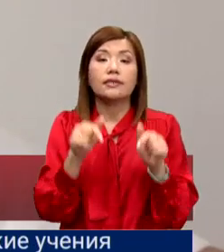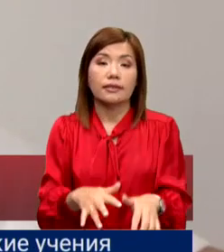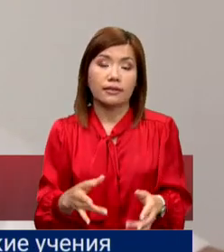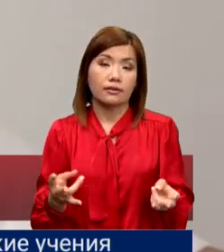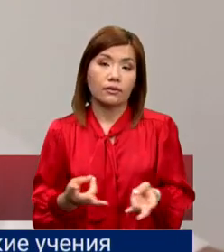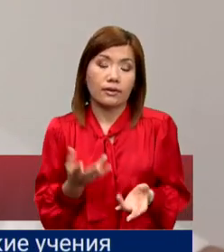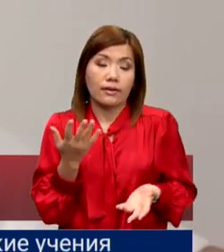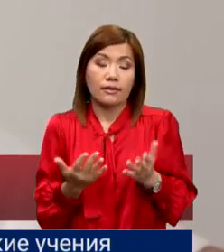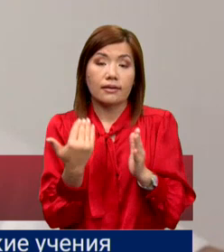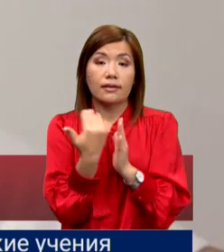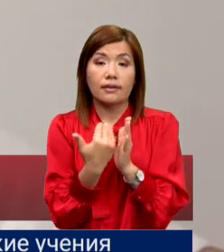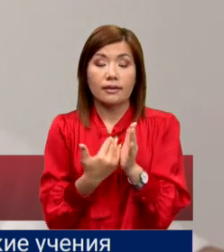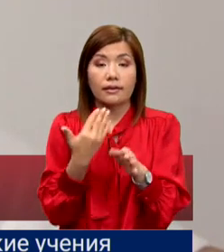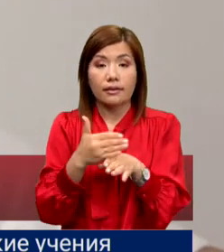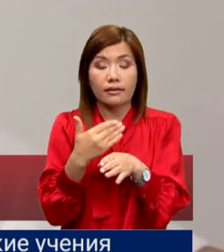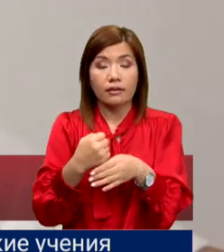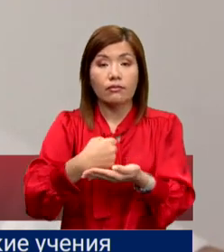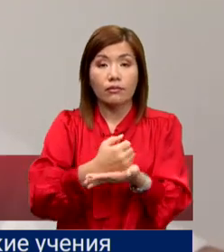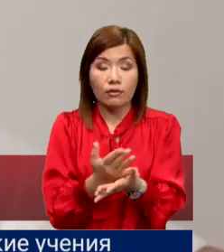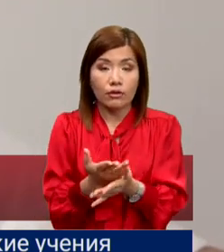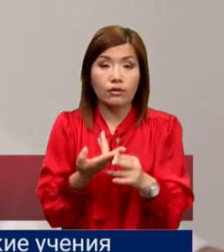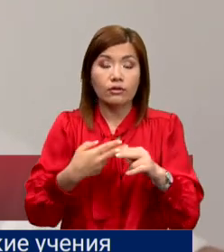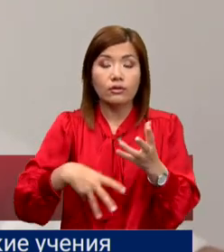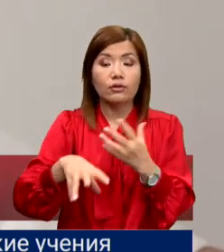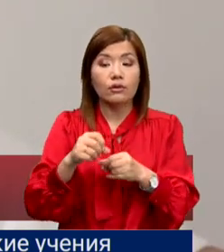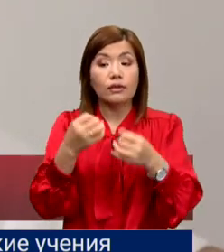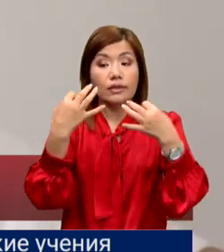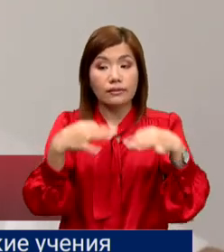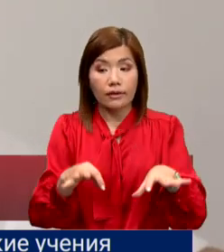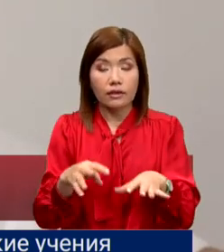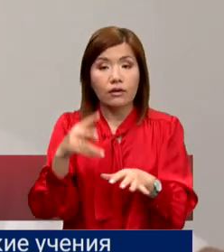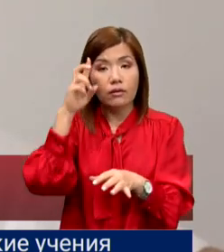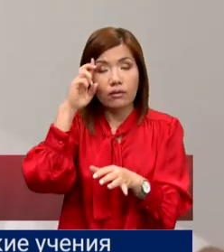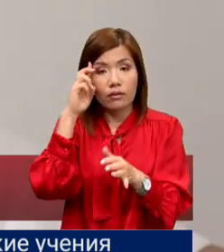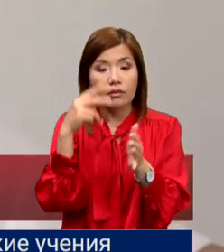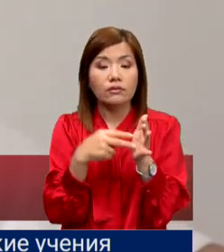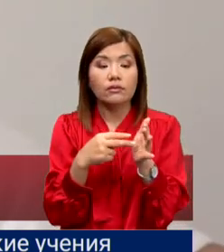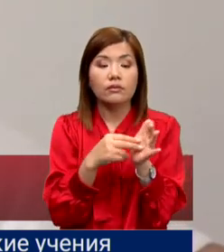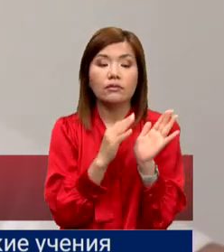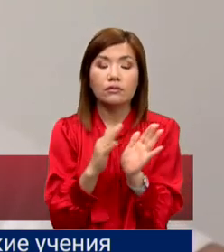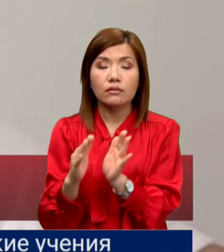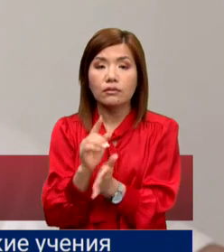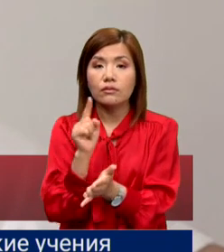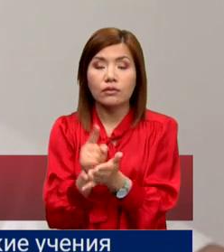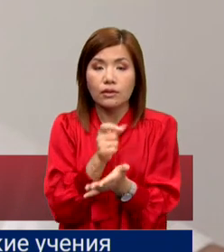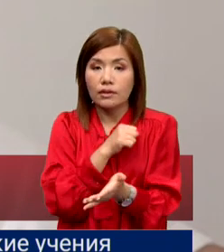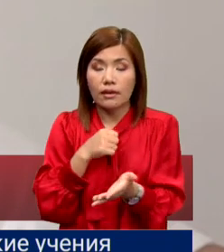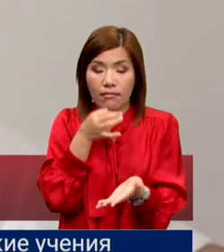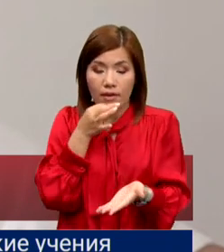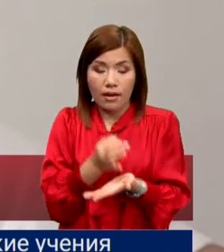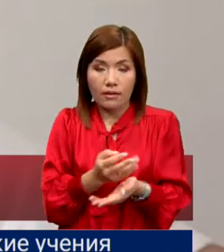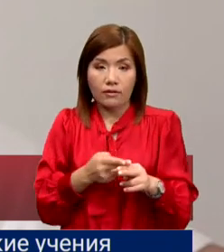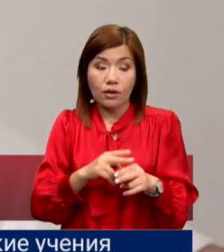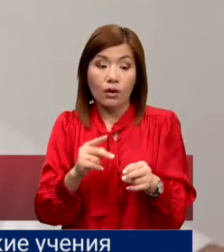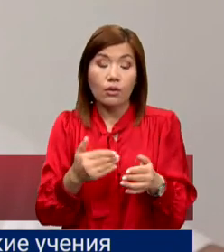тиіс. Ал егер ипотекалық құралдардан шығатын болса, онда үкімет үй бағасын реттеуді өз мойнына алсын. Бірінші кезекте жаңадан